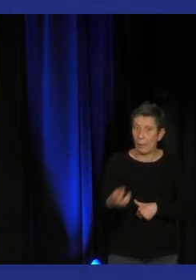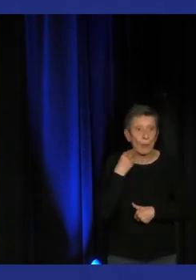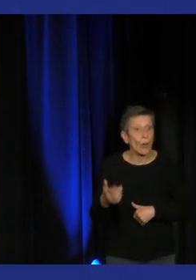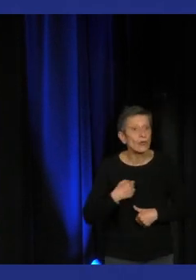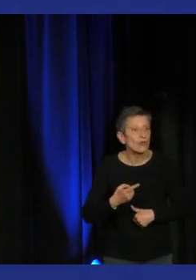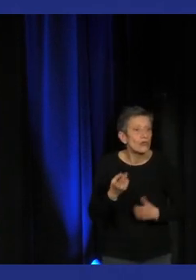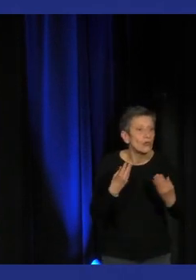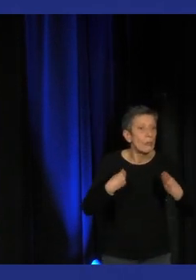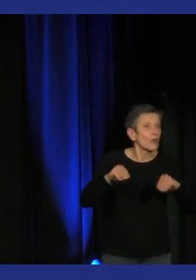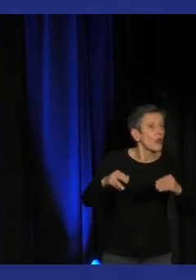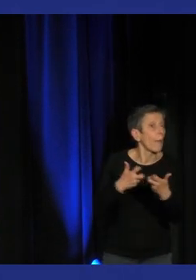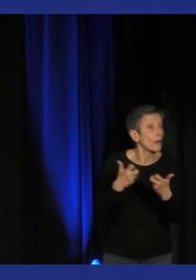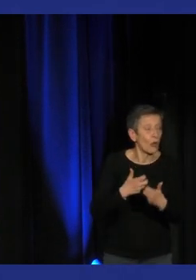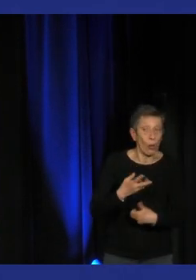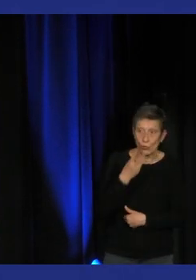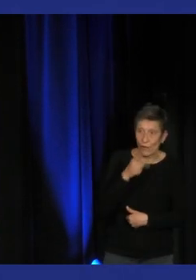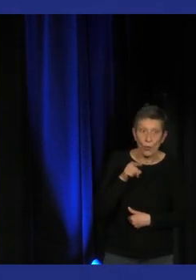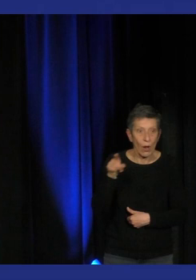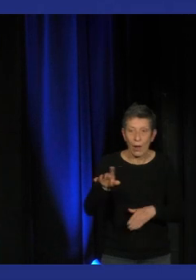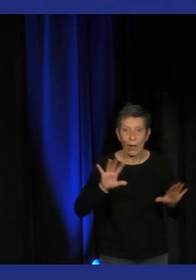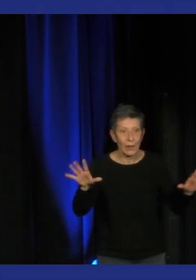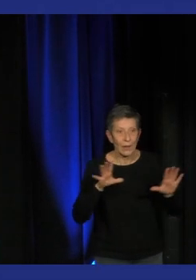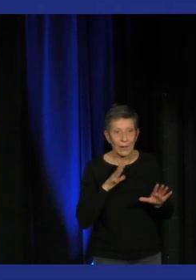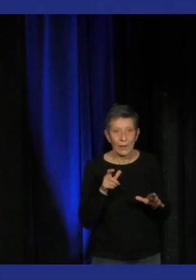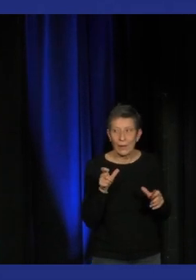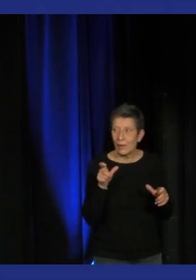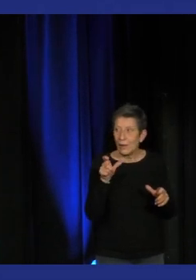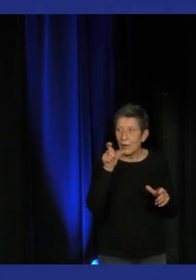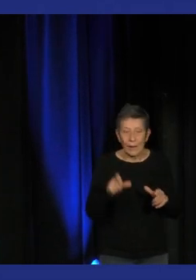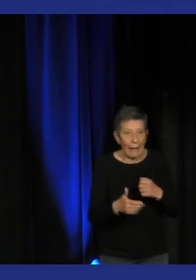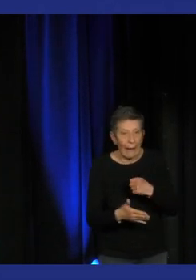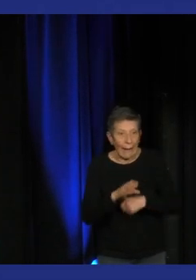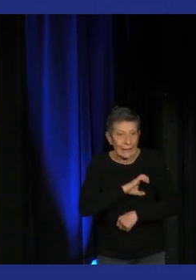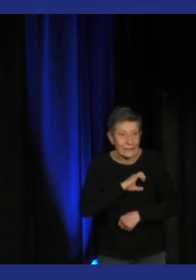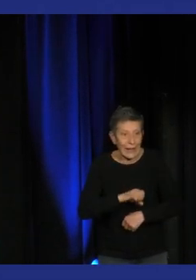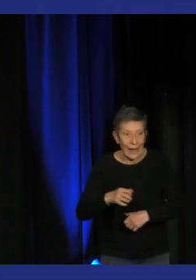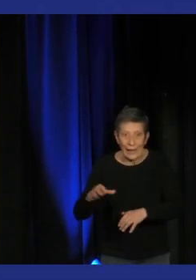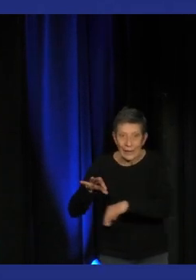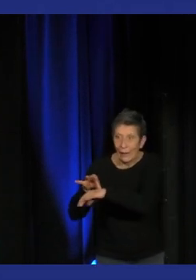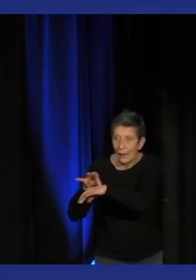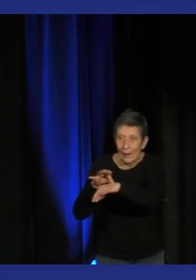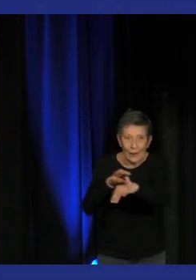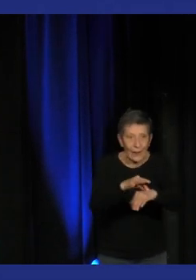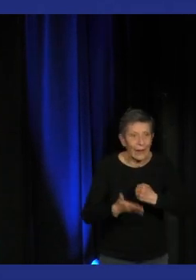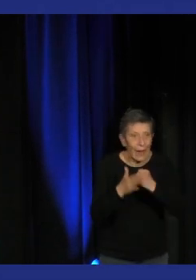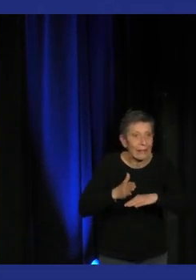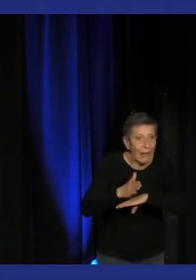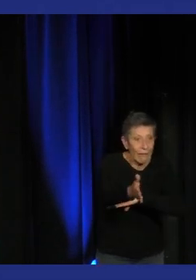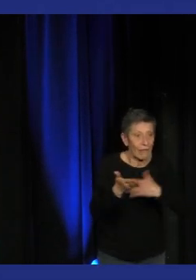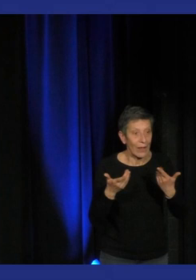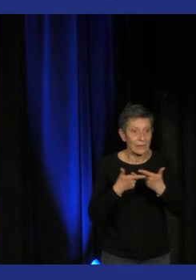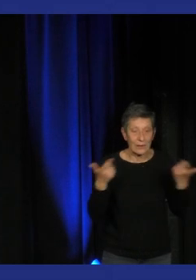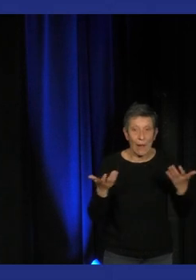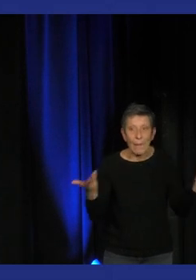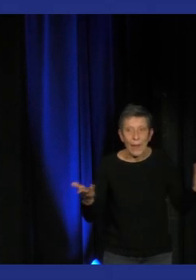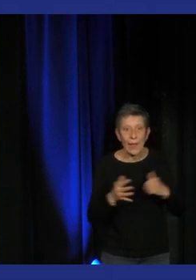vois au marché, ou je ne sais pas, il y a beaucoup de gens qui disent on va essayer de prendre le bras, d'essayer de l'emmener, de le traverser, etc. Et que ce n'est pas